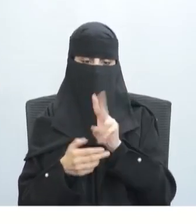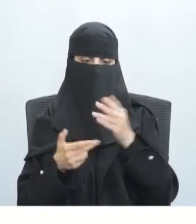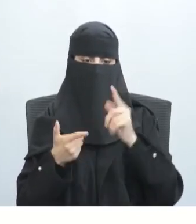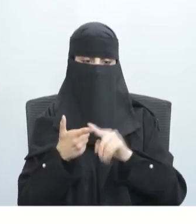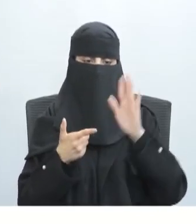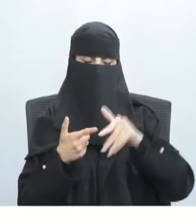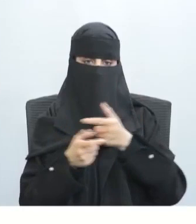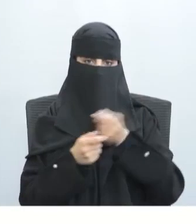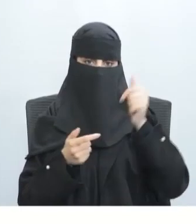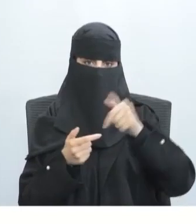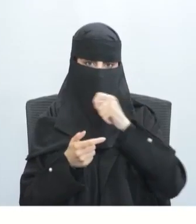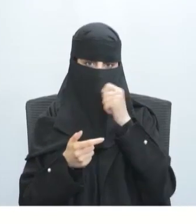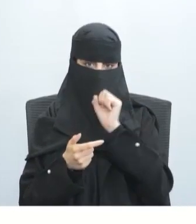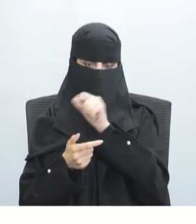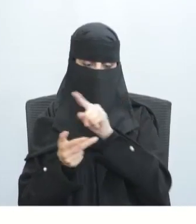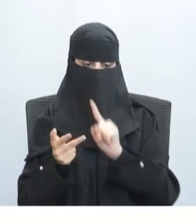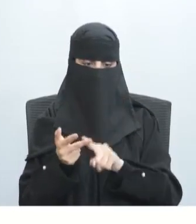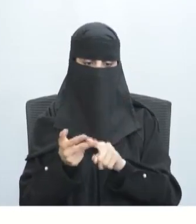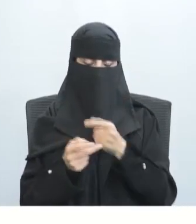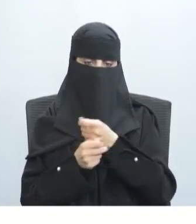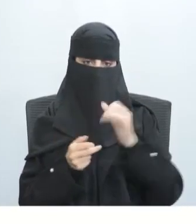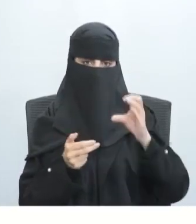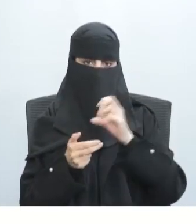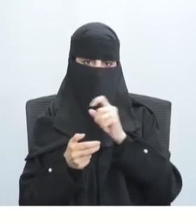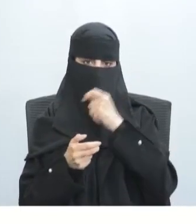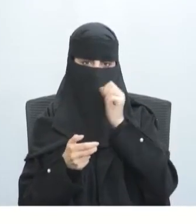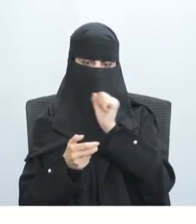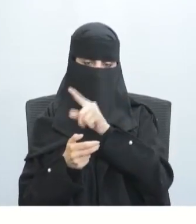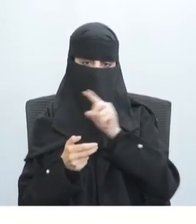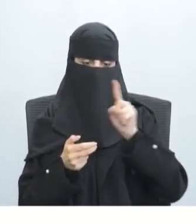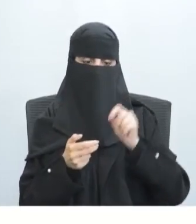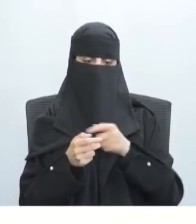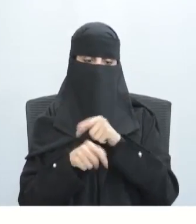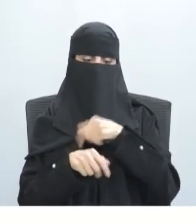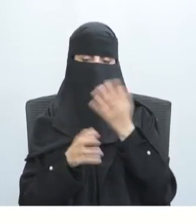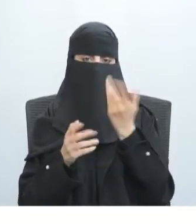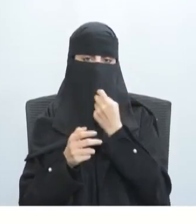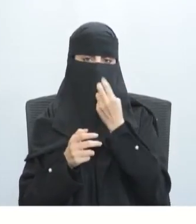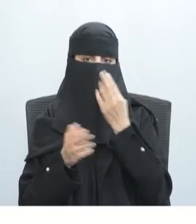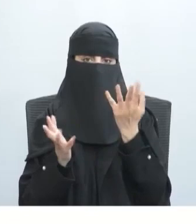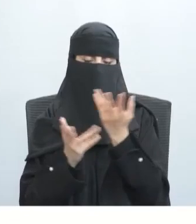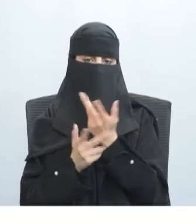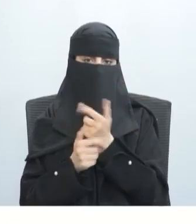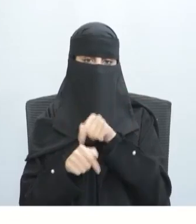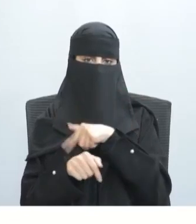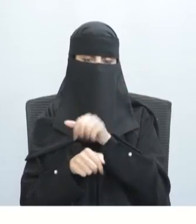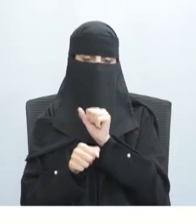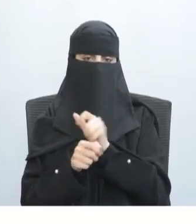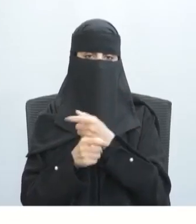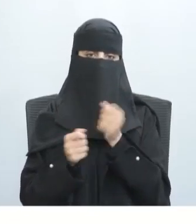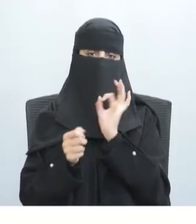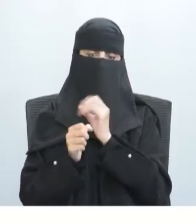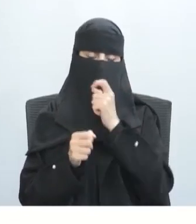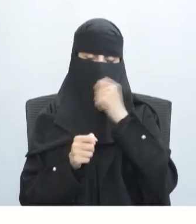بي في والقيمه الحاليه والاي ومعدل العائد وان عدد الفترات الزمنيه فمثلا في هذا السؤال لو نظرنا القيمه